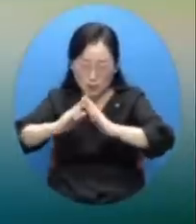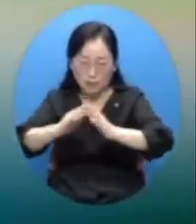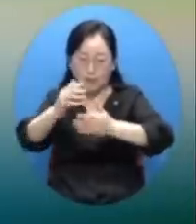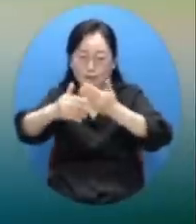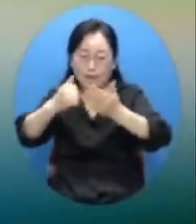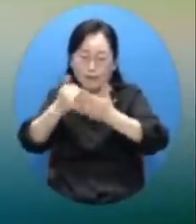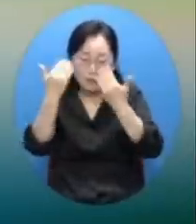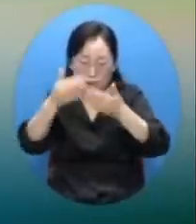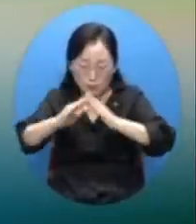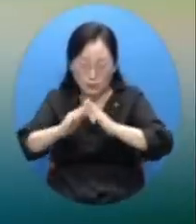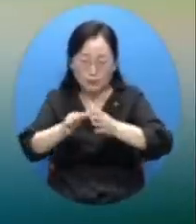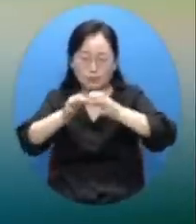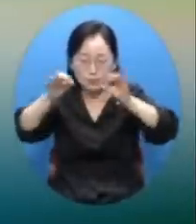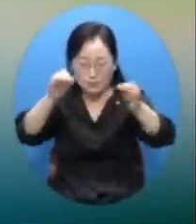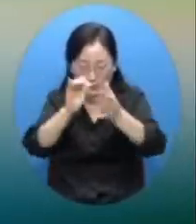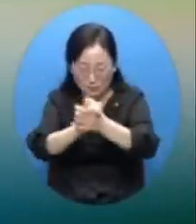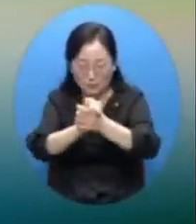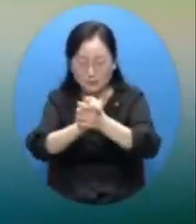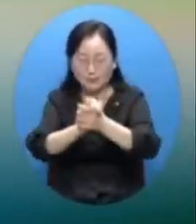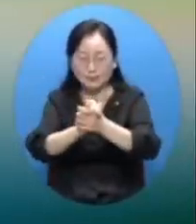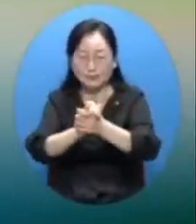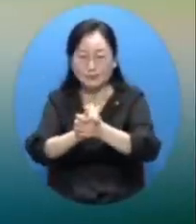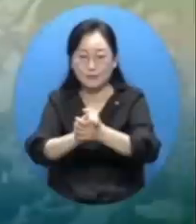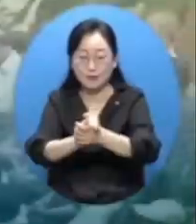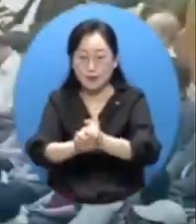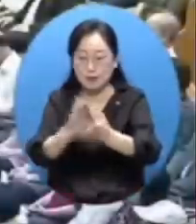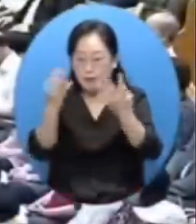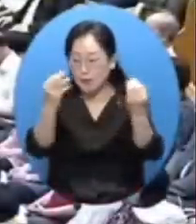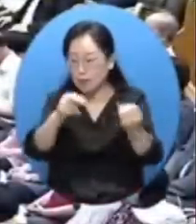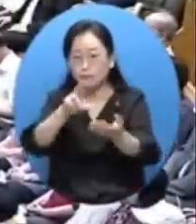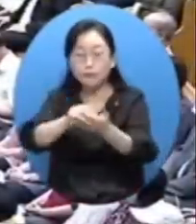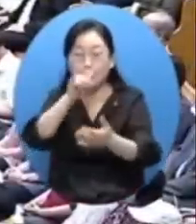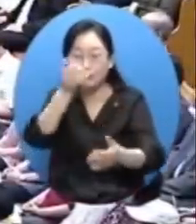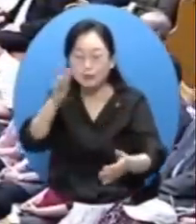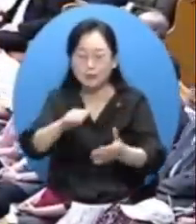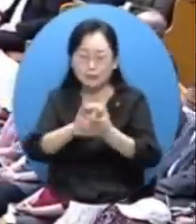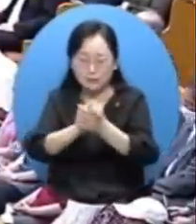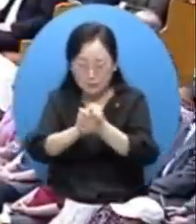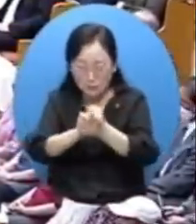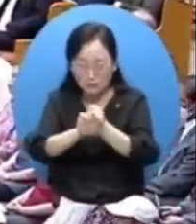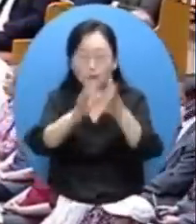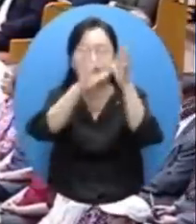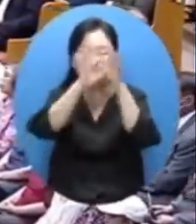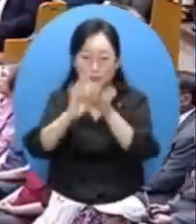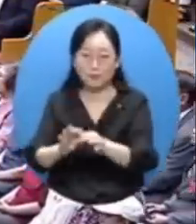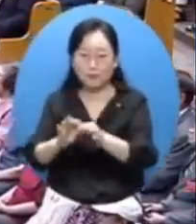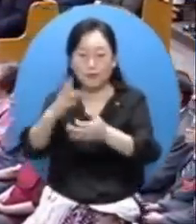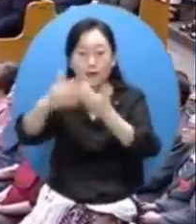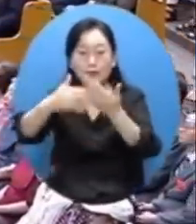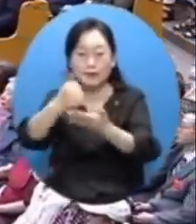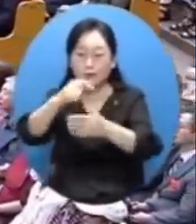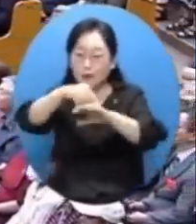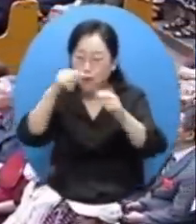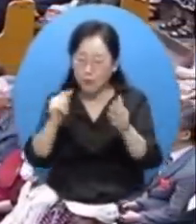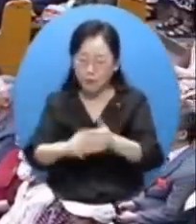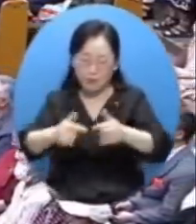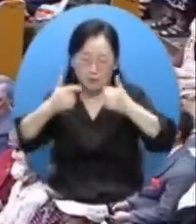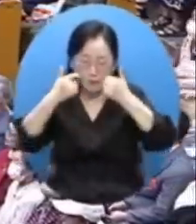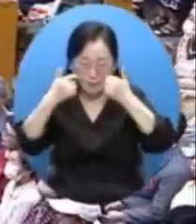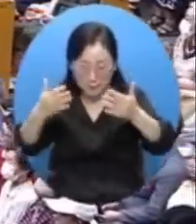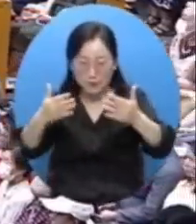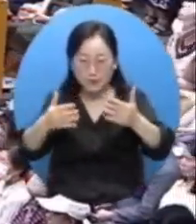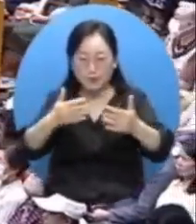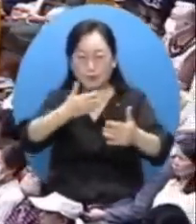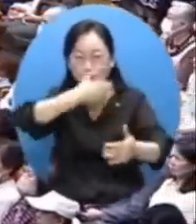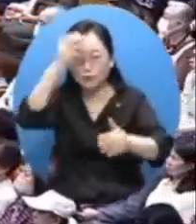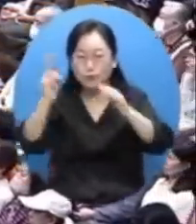주님께 부르짖었다. 그 많고 많은 문제 어려움이 있지만 그 엎드려 기도하고 또 기도하고 기도하니까 하나님께서 마음속에 분명한